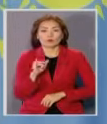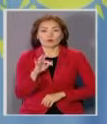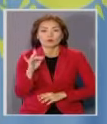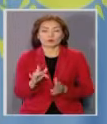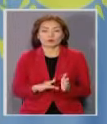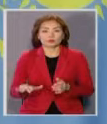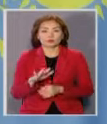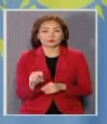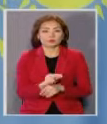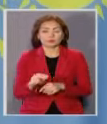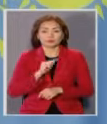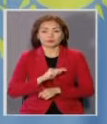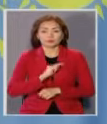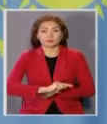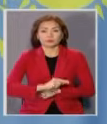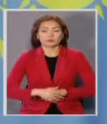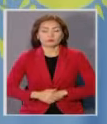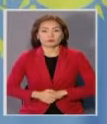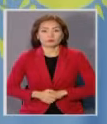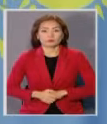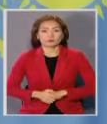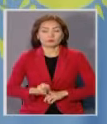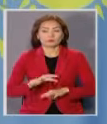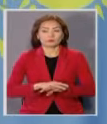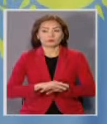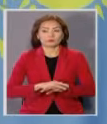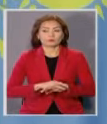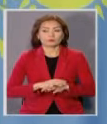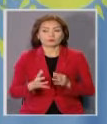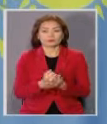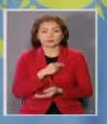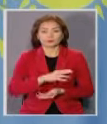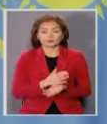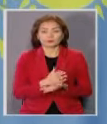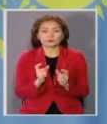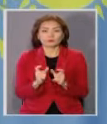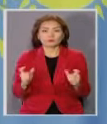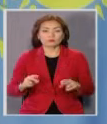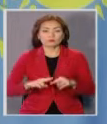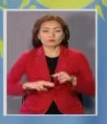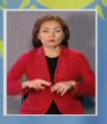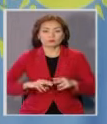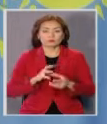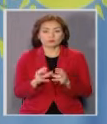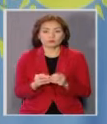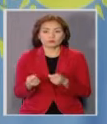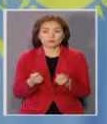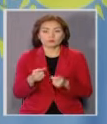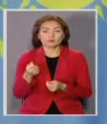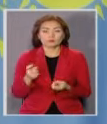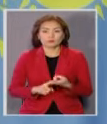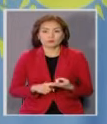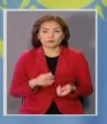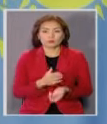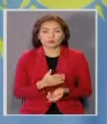басқармасы күрделі жөндеу және модернизация бойынша бюджеттік администратор болып табылады. Ал мектеп құрылысы жалпы құрылыс басқармасына қарасты